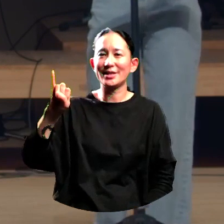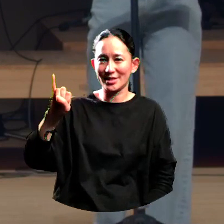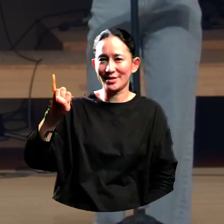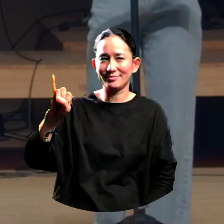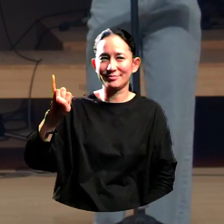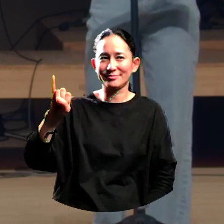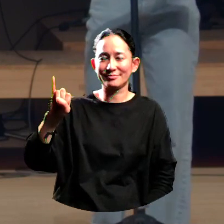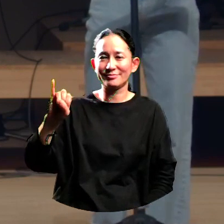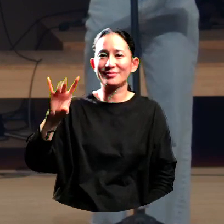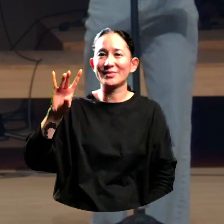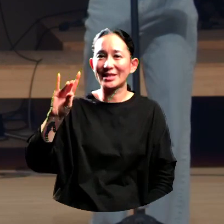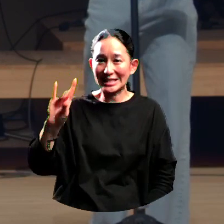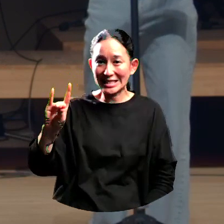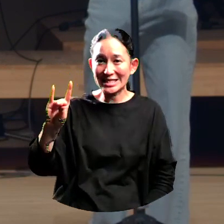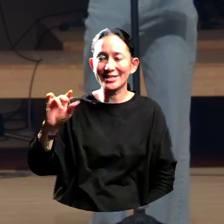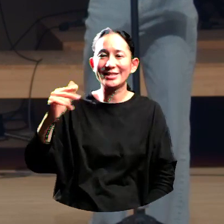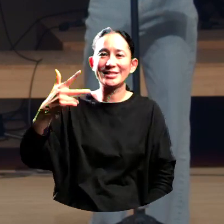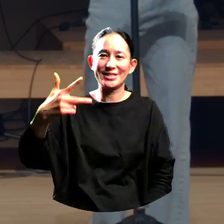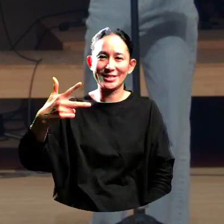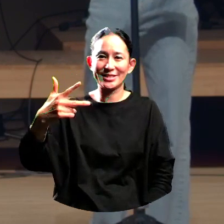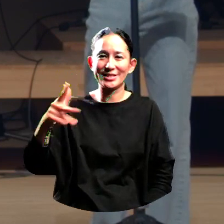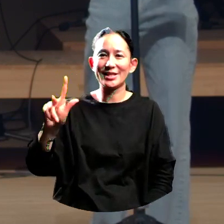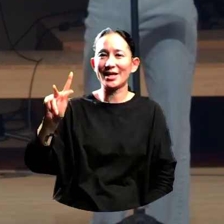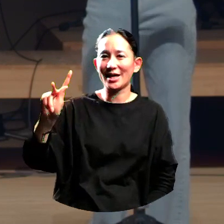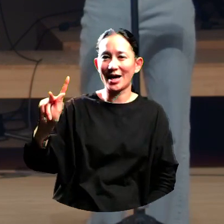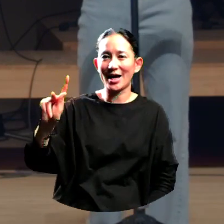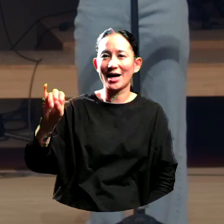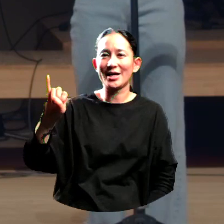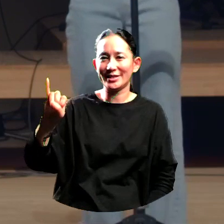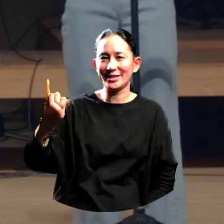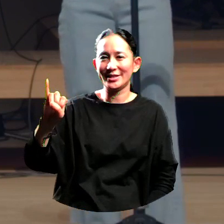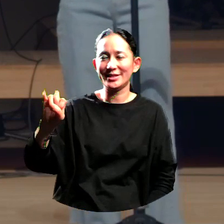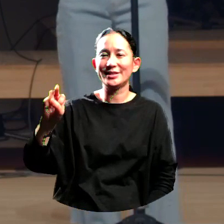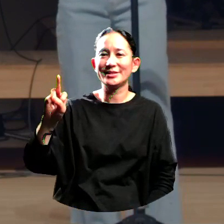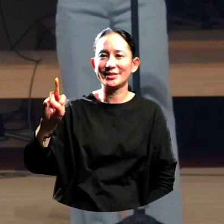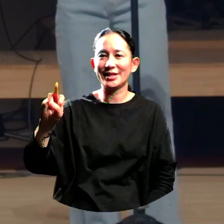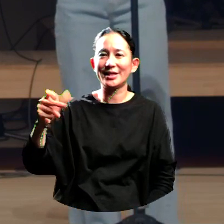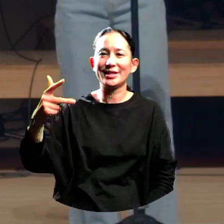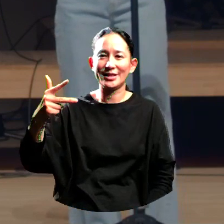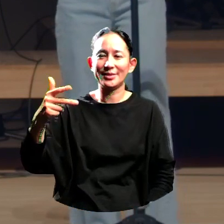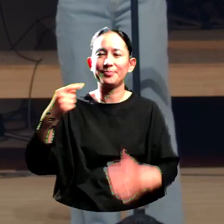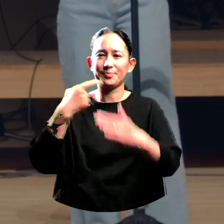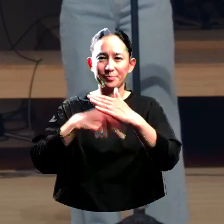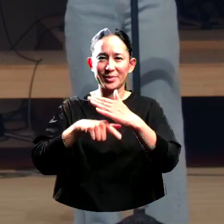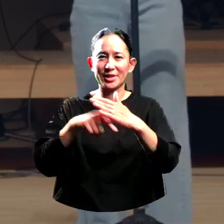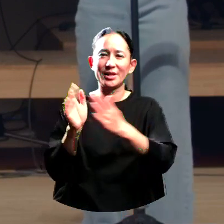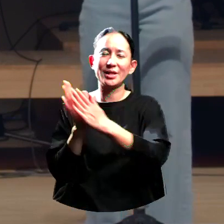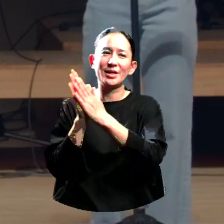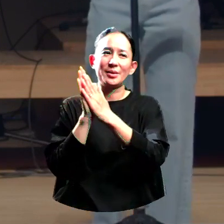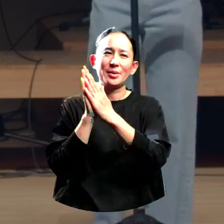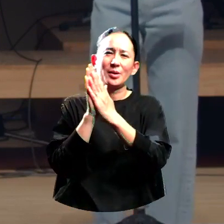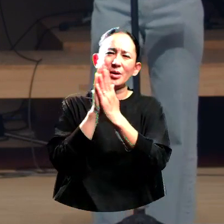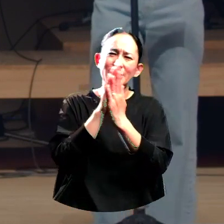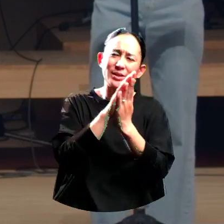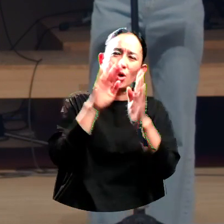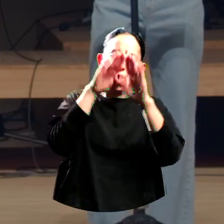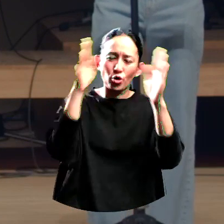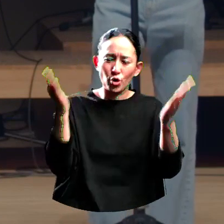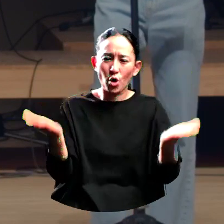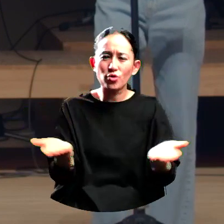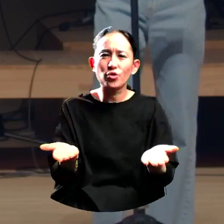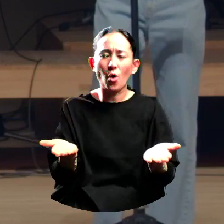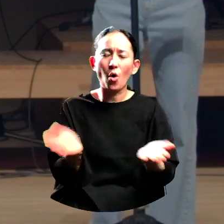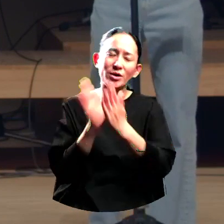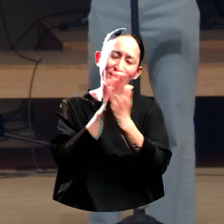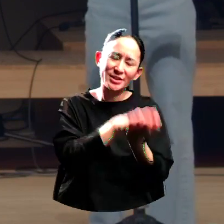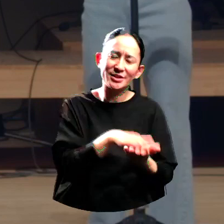today. Easter is a story of resurrection. イースターは起死回生のストーリー。イエスの復活